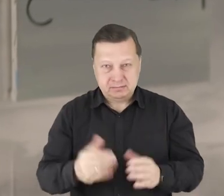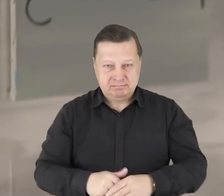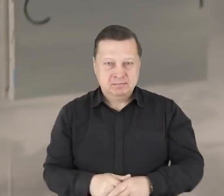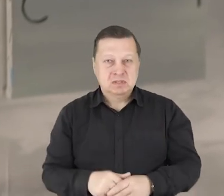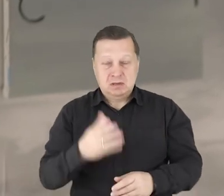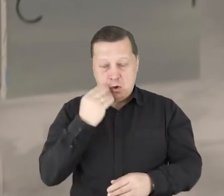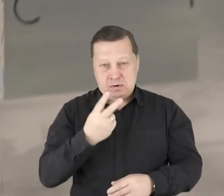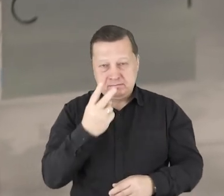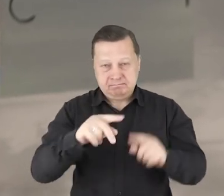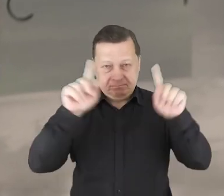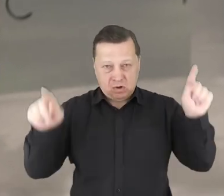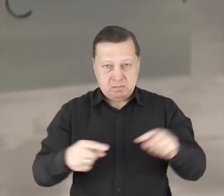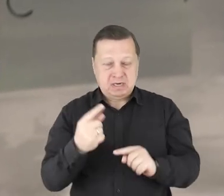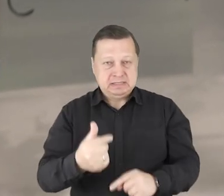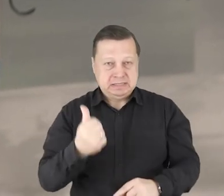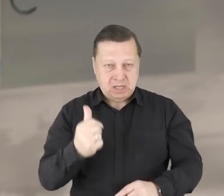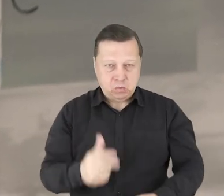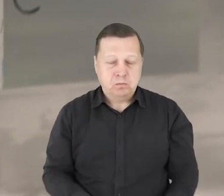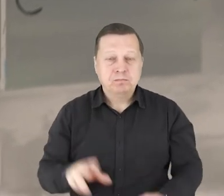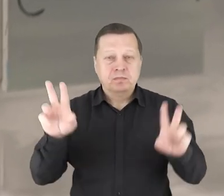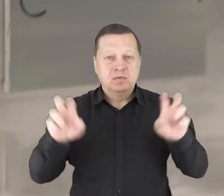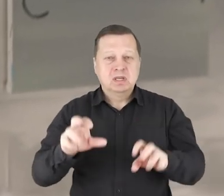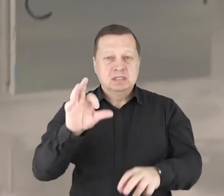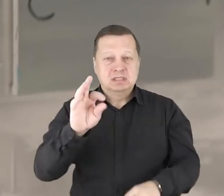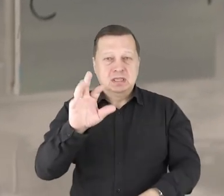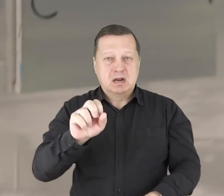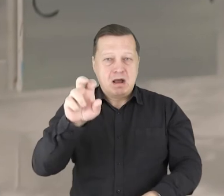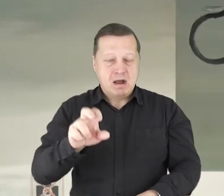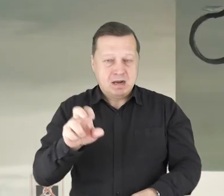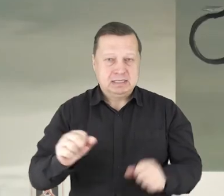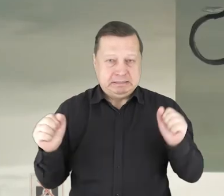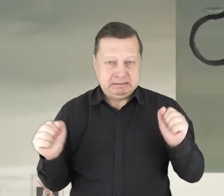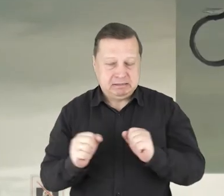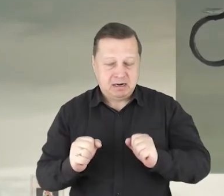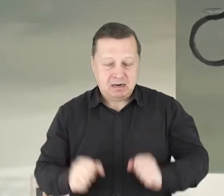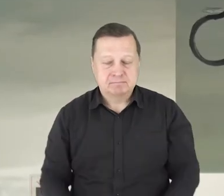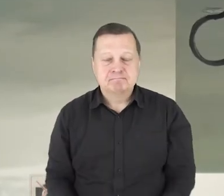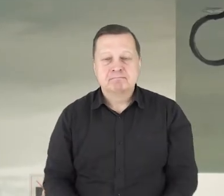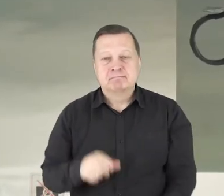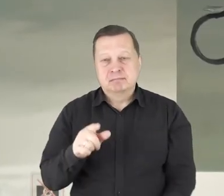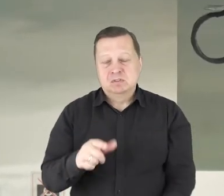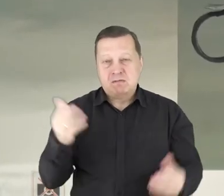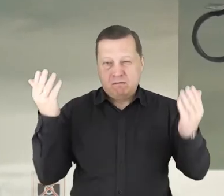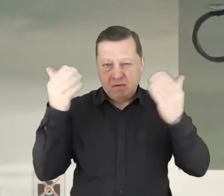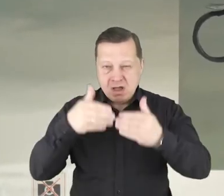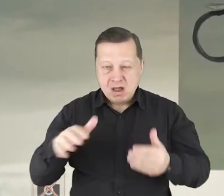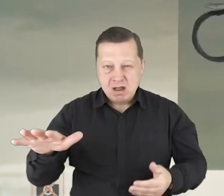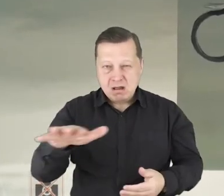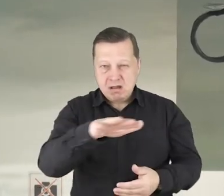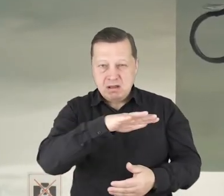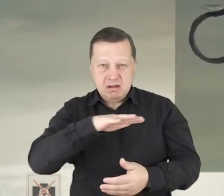wisi za mną, obraz Strach, tutaj na schematycznie namalowanym